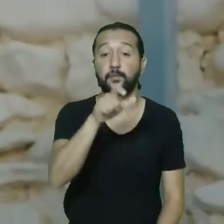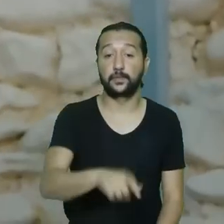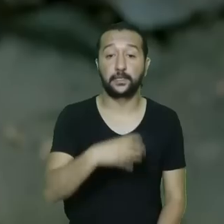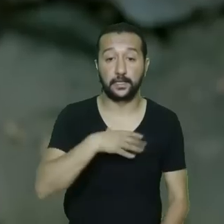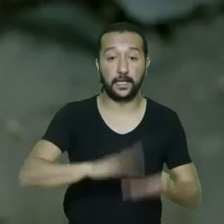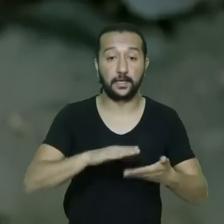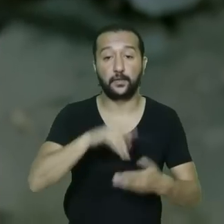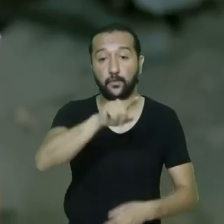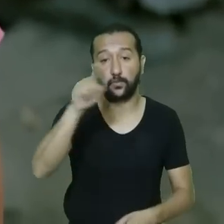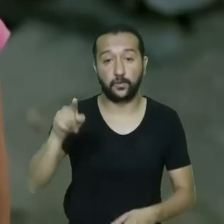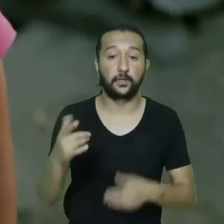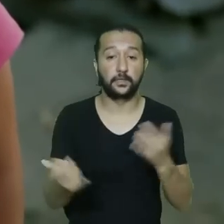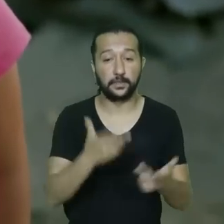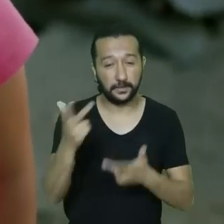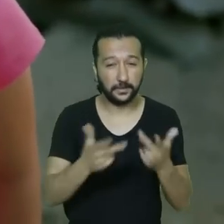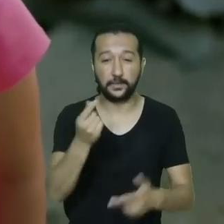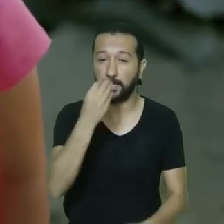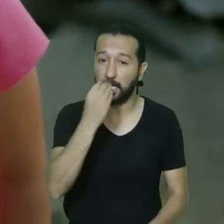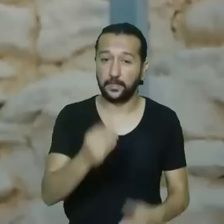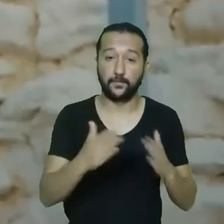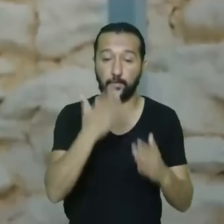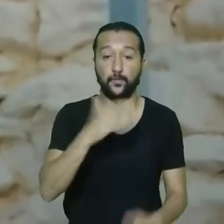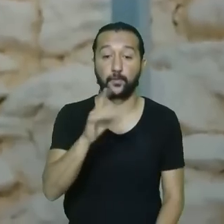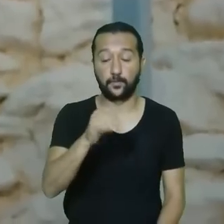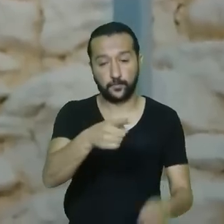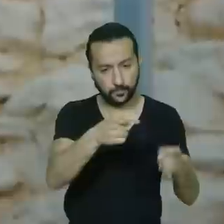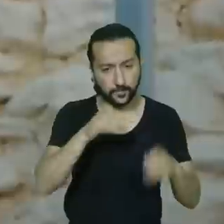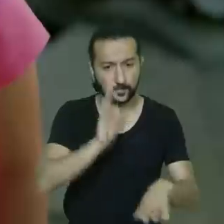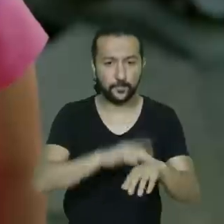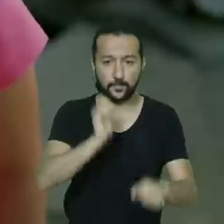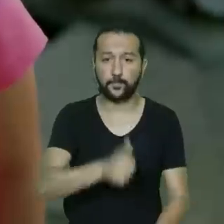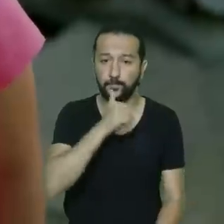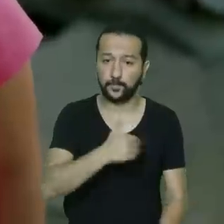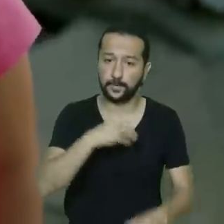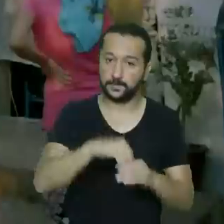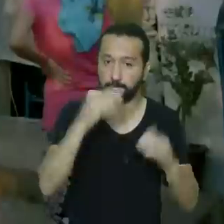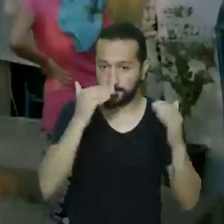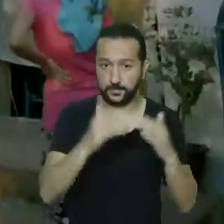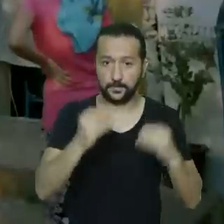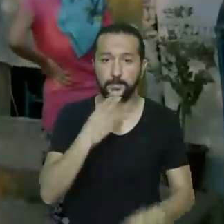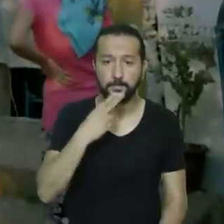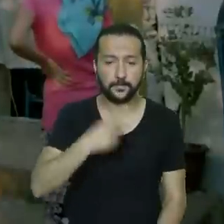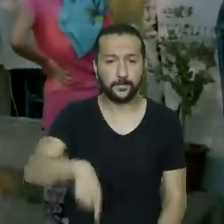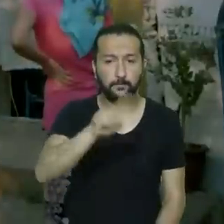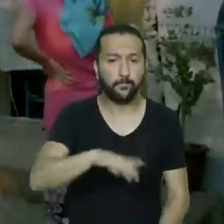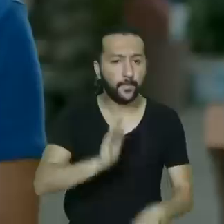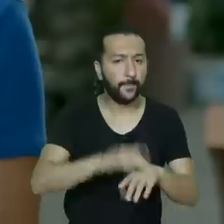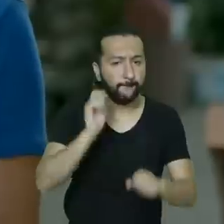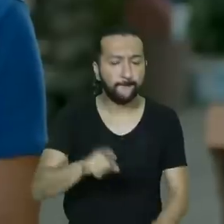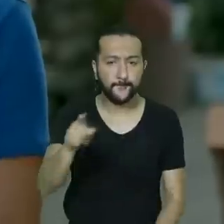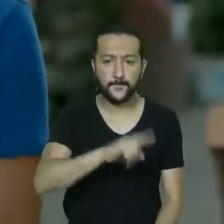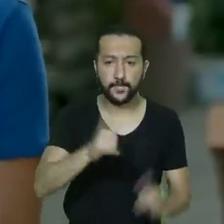Kendisi arkadaşlarıyla uğda buğda etsin paraları, eve gelince yok. Çek şu tetiği baba, bizim için uygundur. Şişt kız, ne yapıyorsun